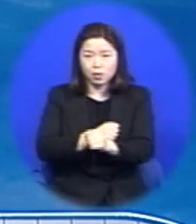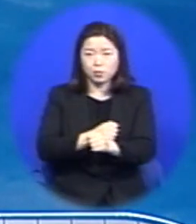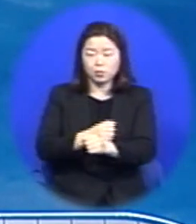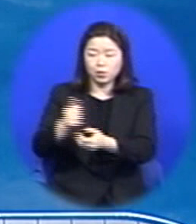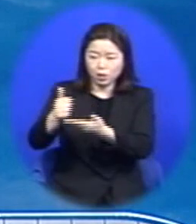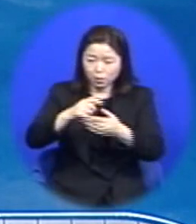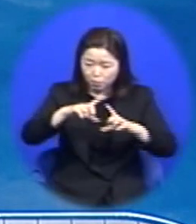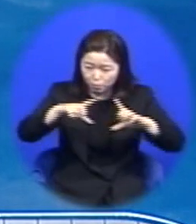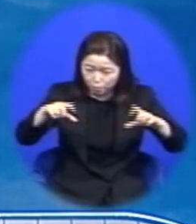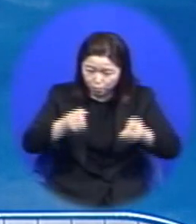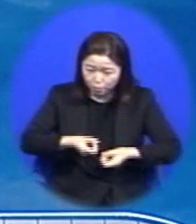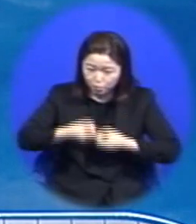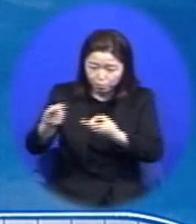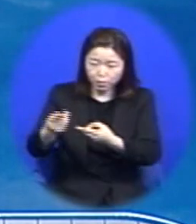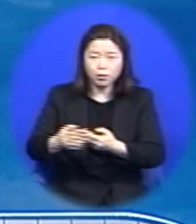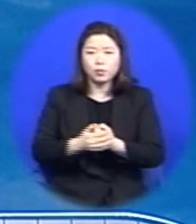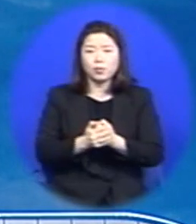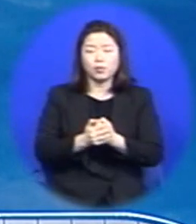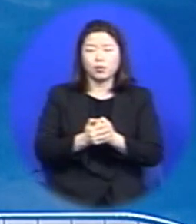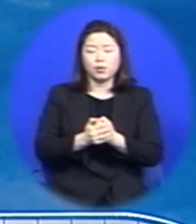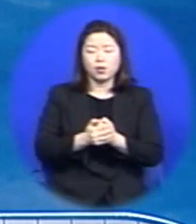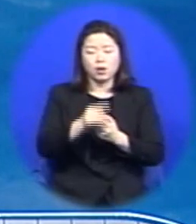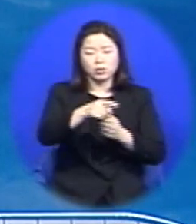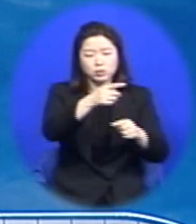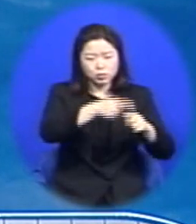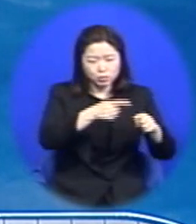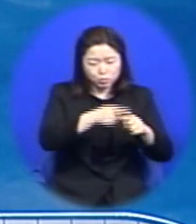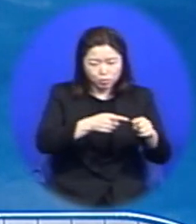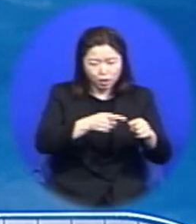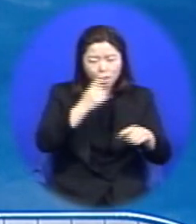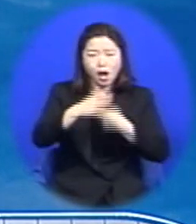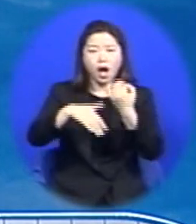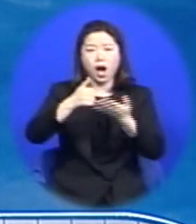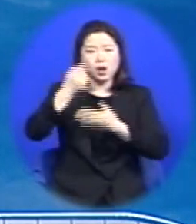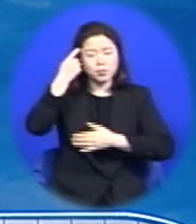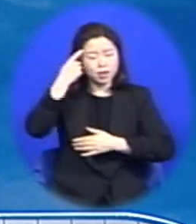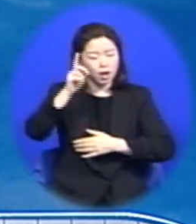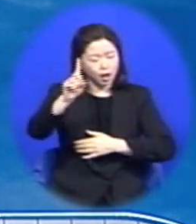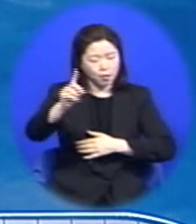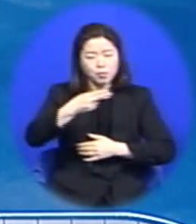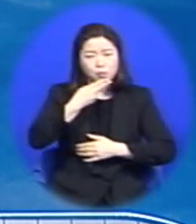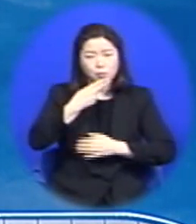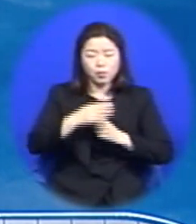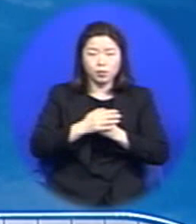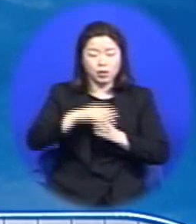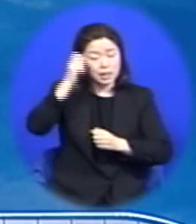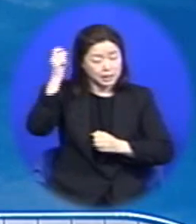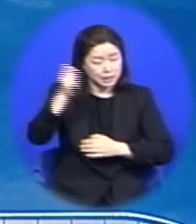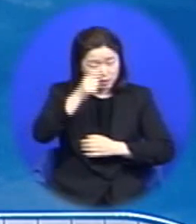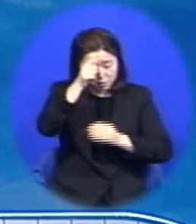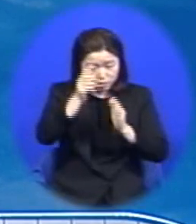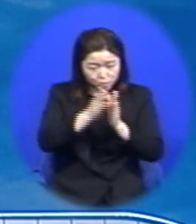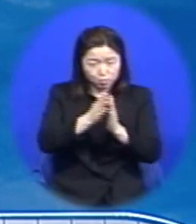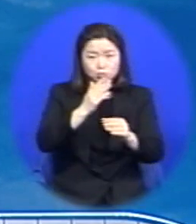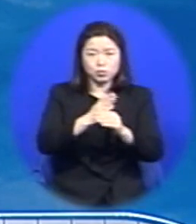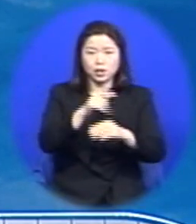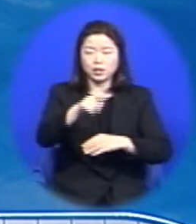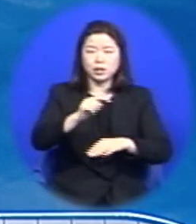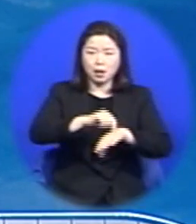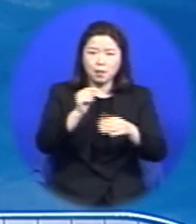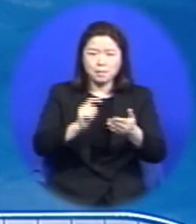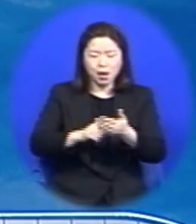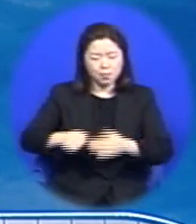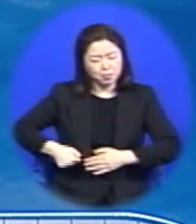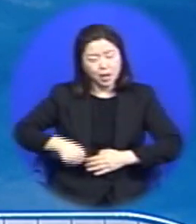보내고 하나님 생각을 한 번도 못했어. 새벽에 기도하는데 그것이 얼마나 마음에 가책이